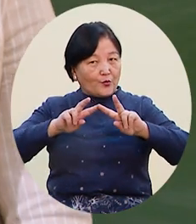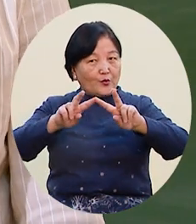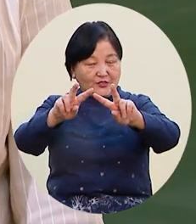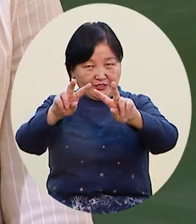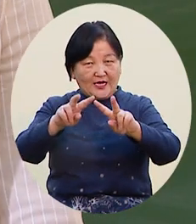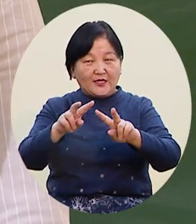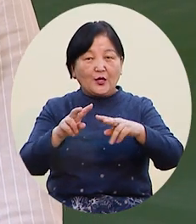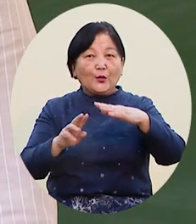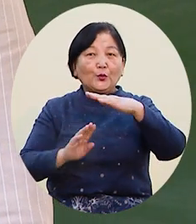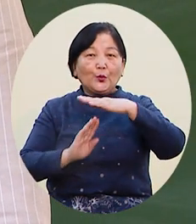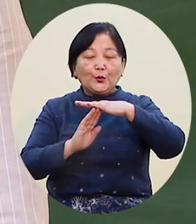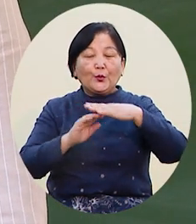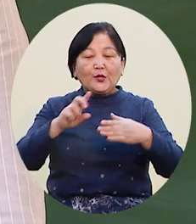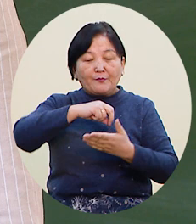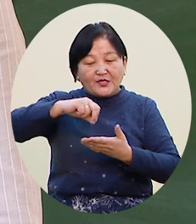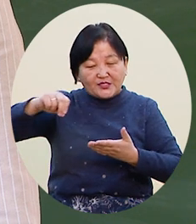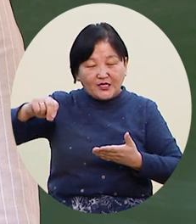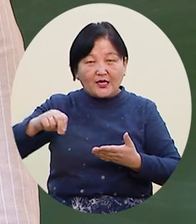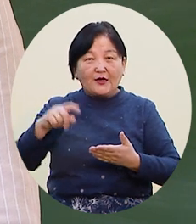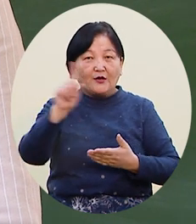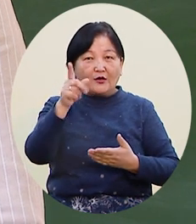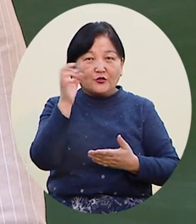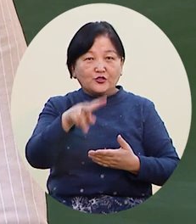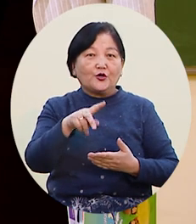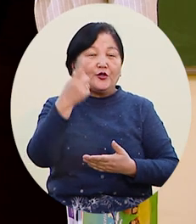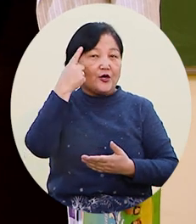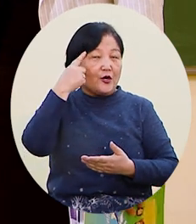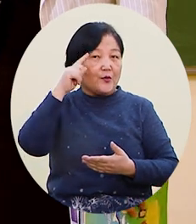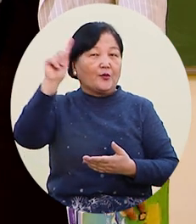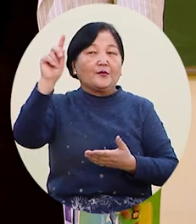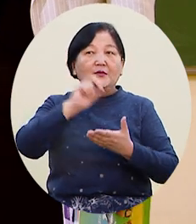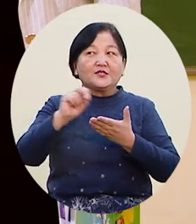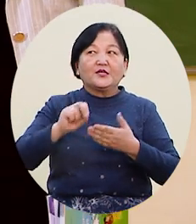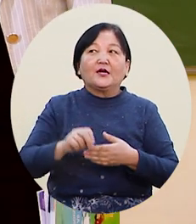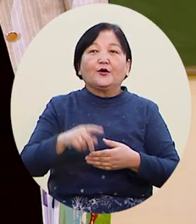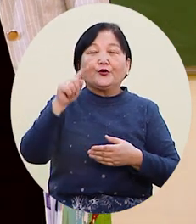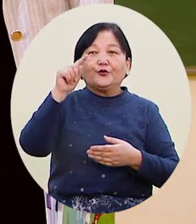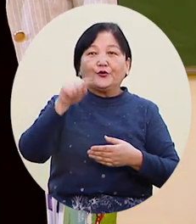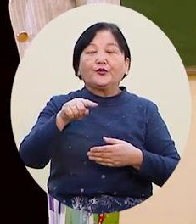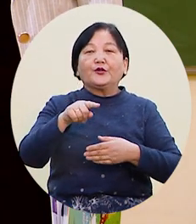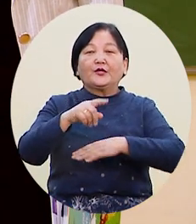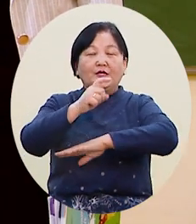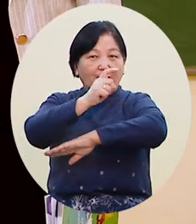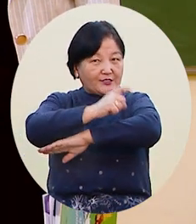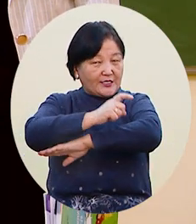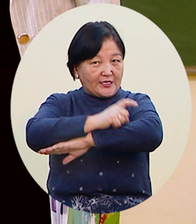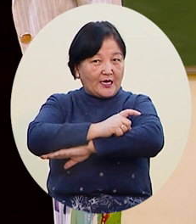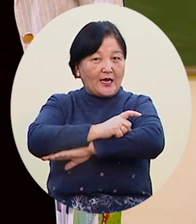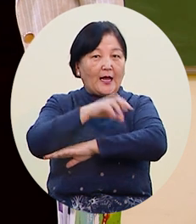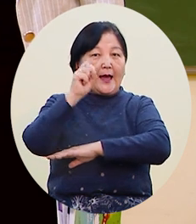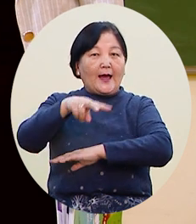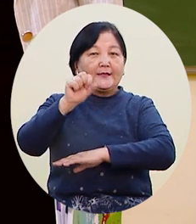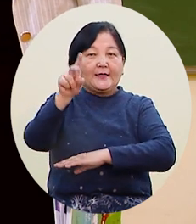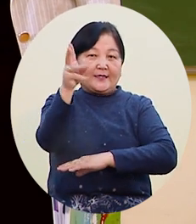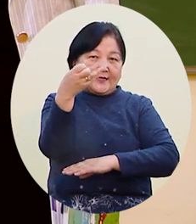бичиглэлээ илээ аргаар зохиолынхаа үйл явдлыг сэргэн сонья. За, өнөөдөр энэ зохиол алагдаа авраг